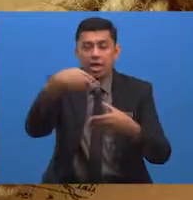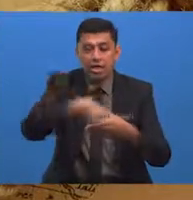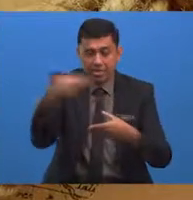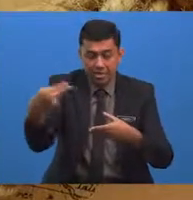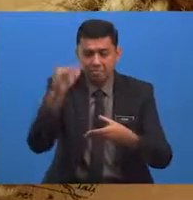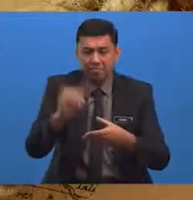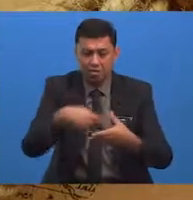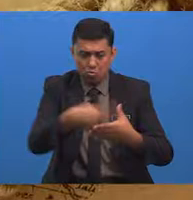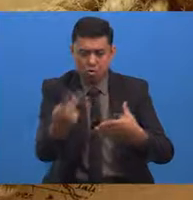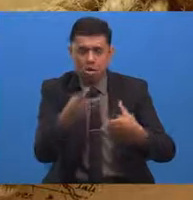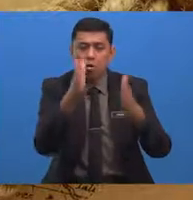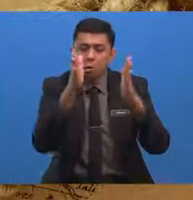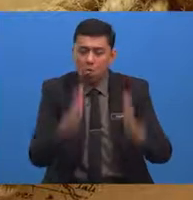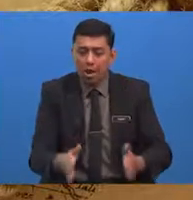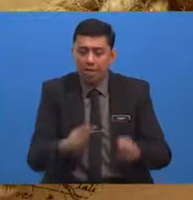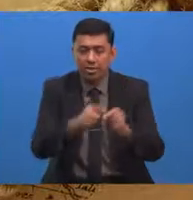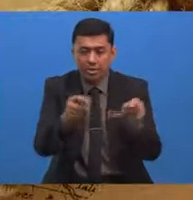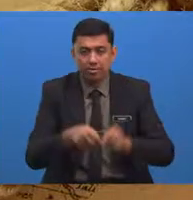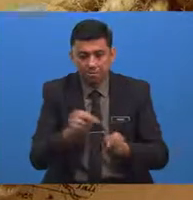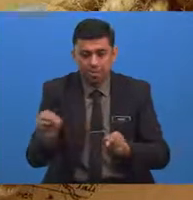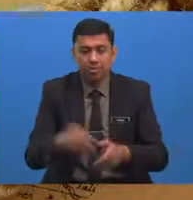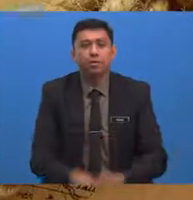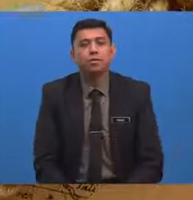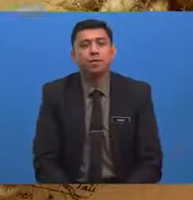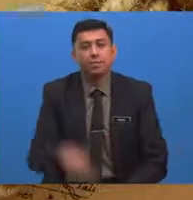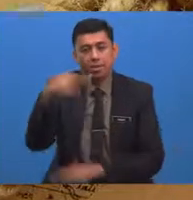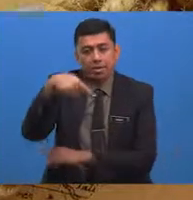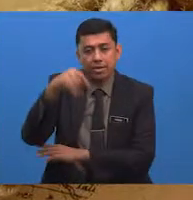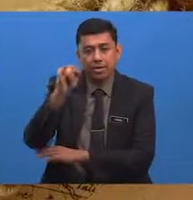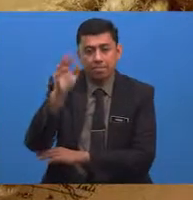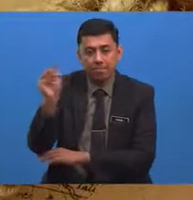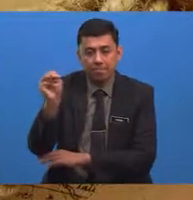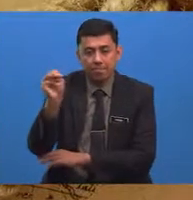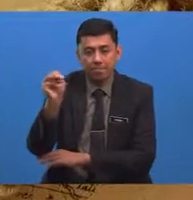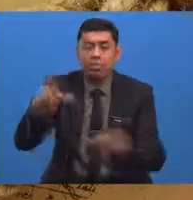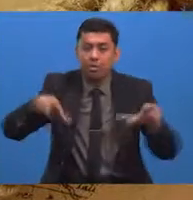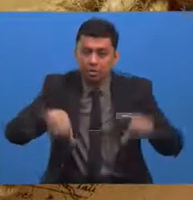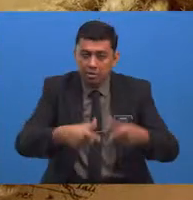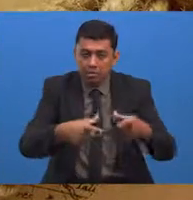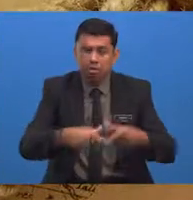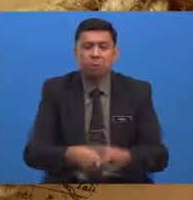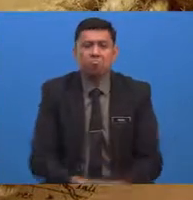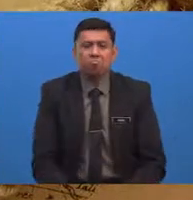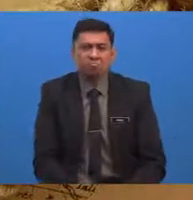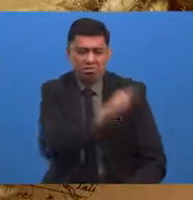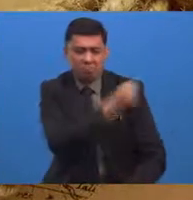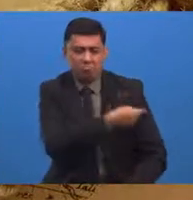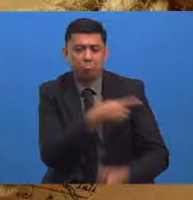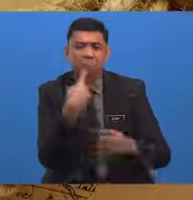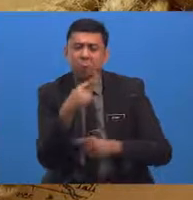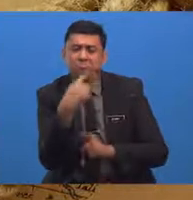dikeluarkan penduduk tempatan. Pangeran Indra Mahkota juga melaksanakan kerahan tenaga dan